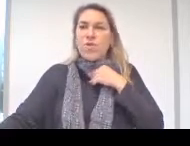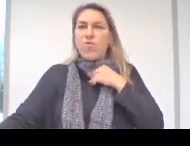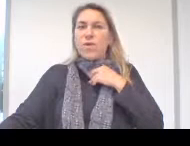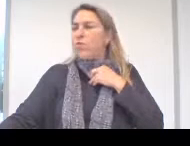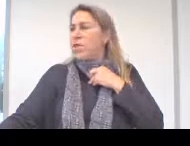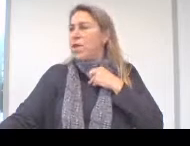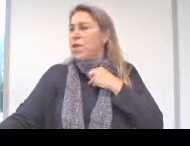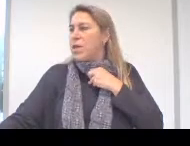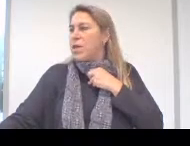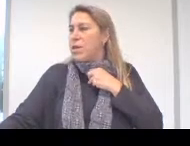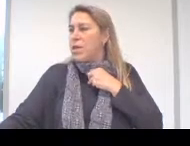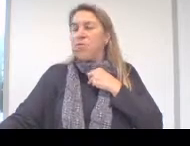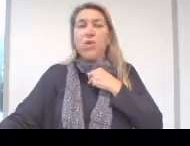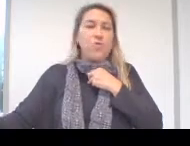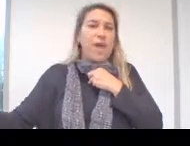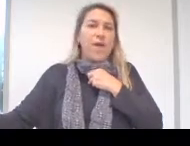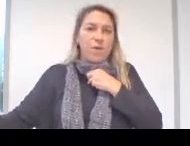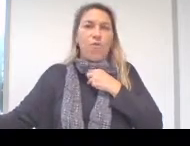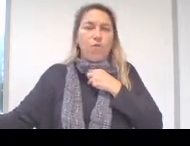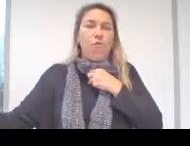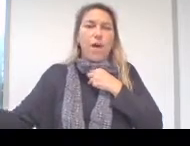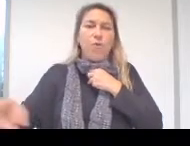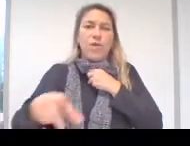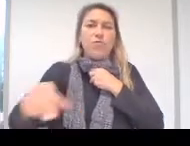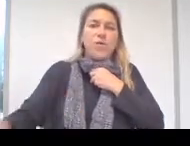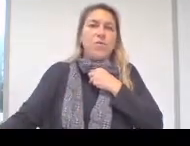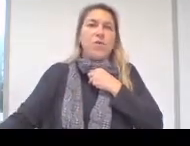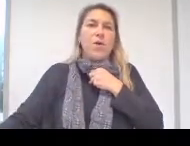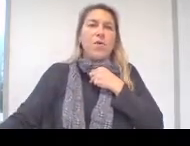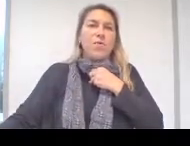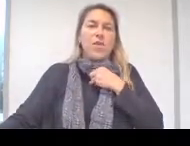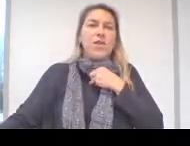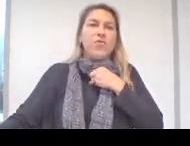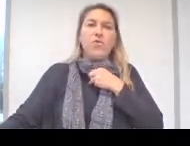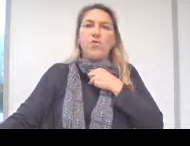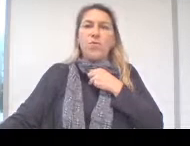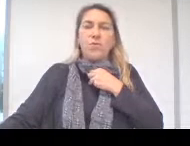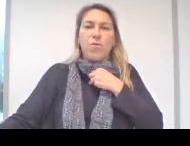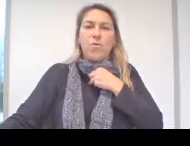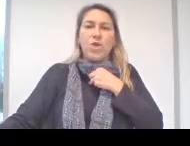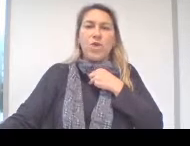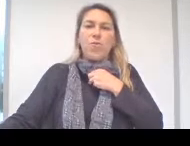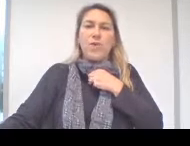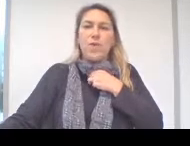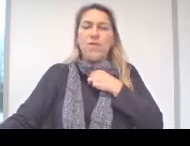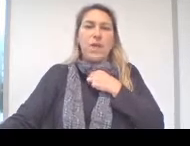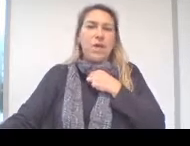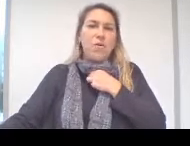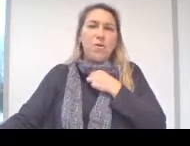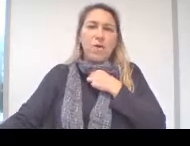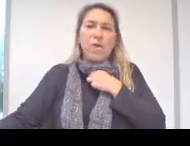Une question qui concerne les conditions de travail, on va aborder aussi cette question dans une prochaine